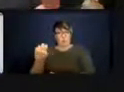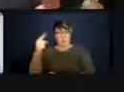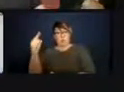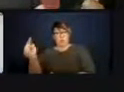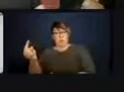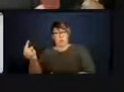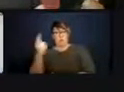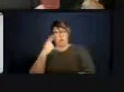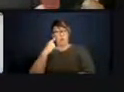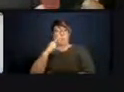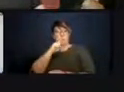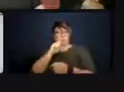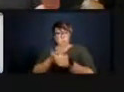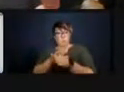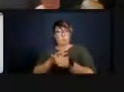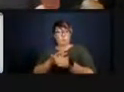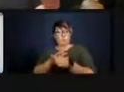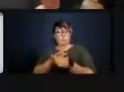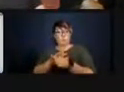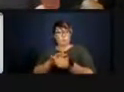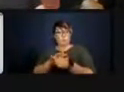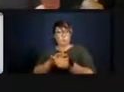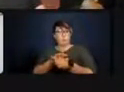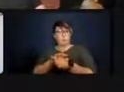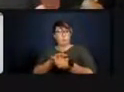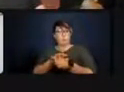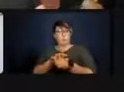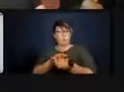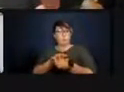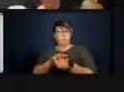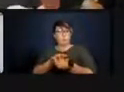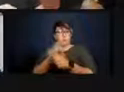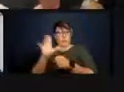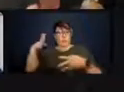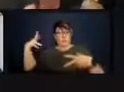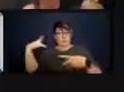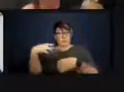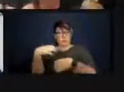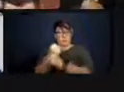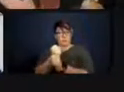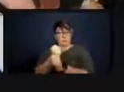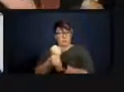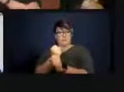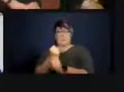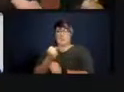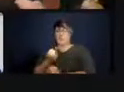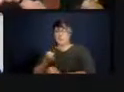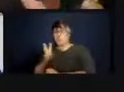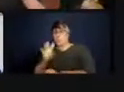ambazo wangependa kufanya, kuhusu kazi ambazo wangependa kufanya.